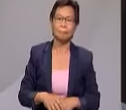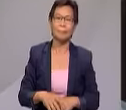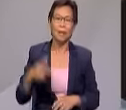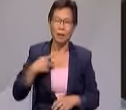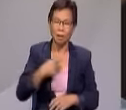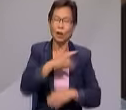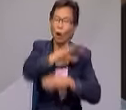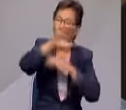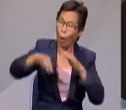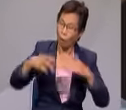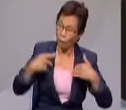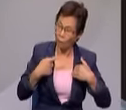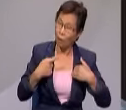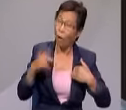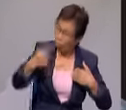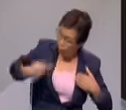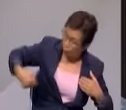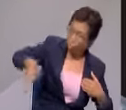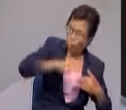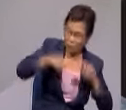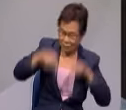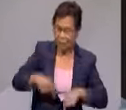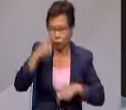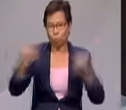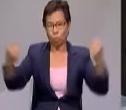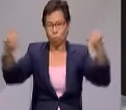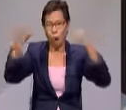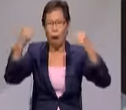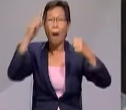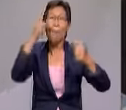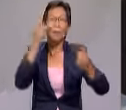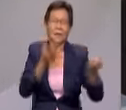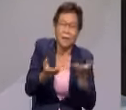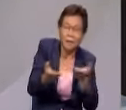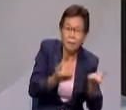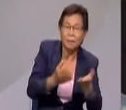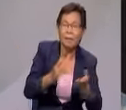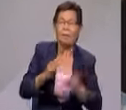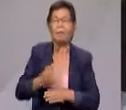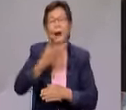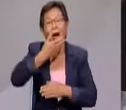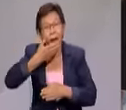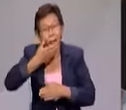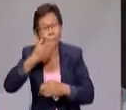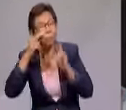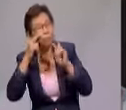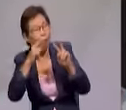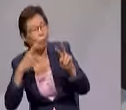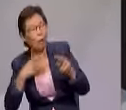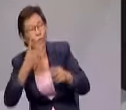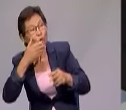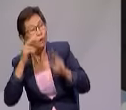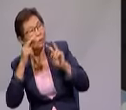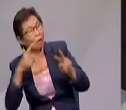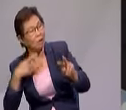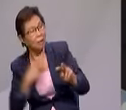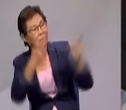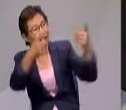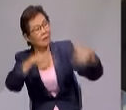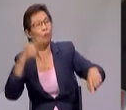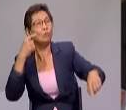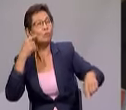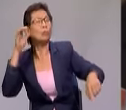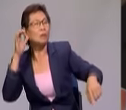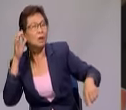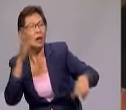Kita semua di sini ingin memperkasakan politik khidmat supaya akhirnya bila anak muda melihat kita, mereka tahu kita di sini untuk mendengar dan